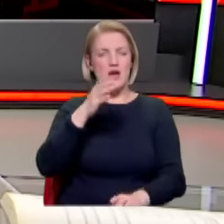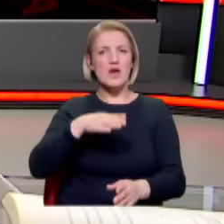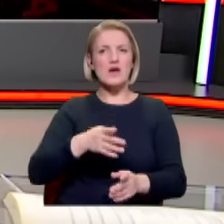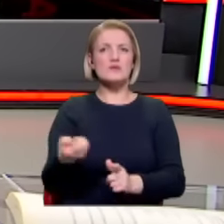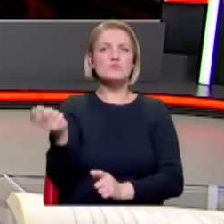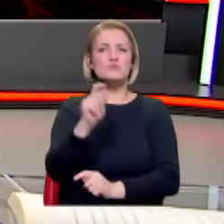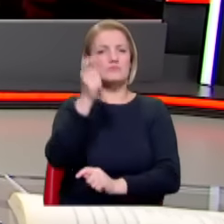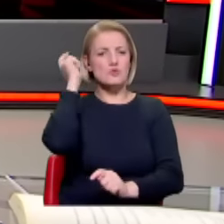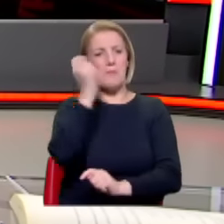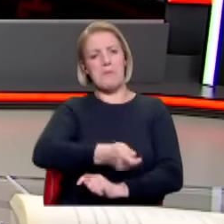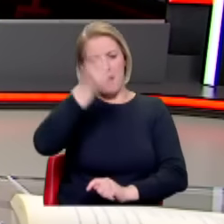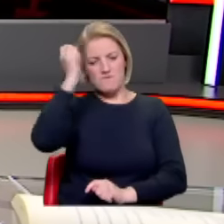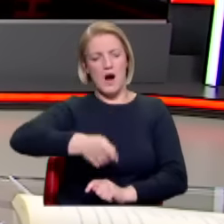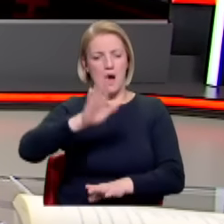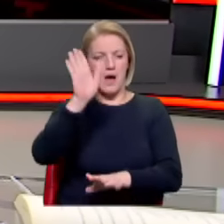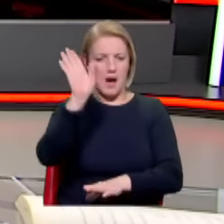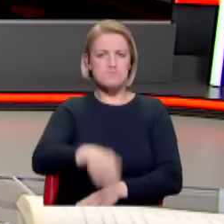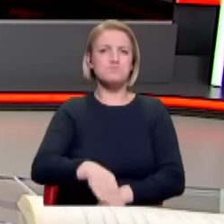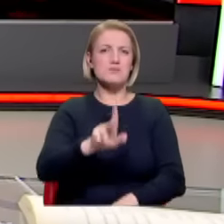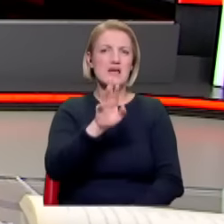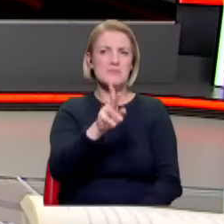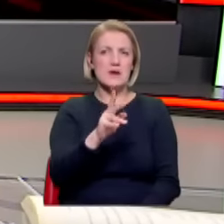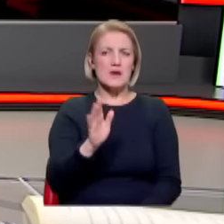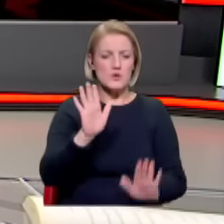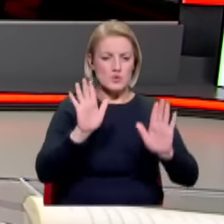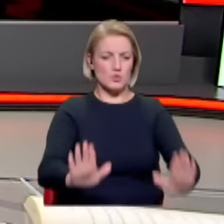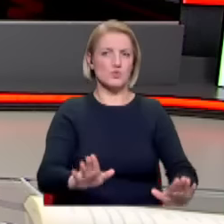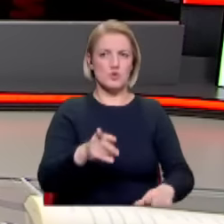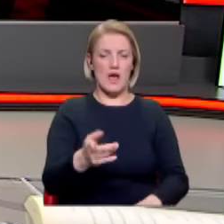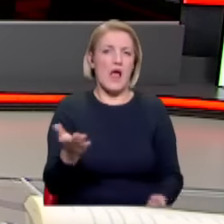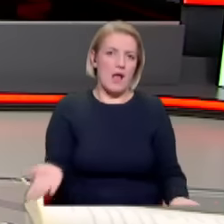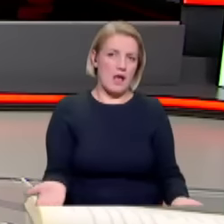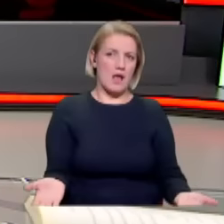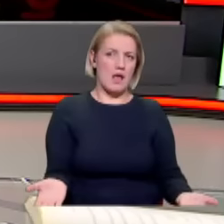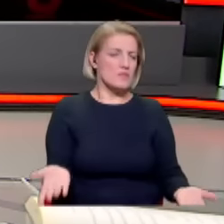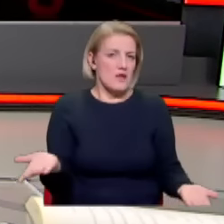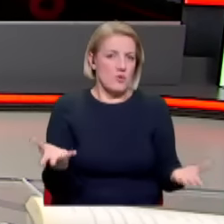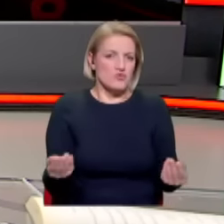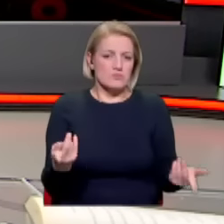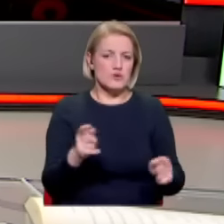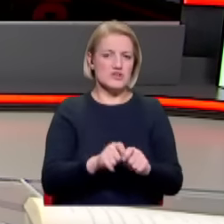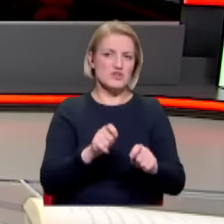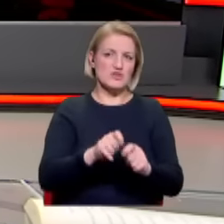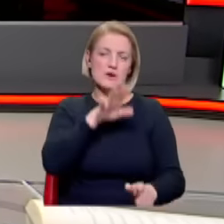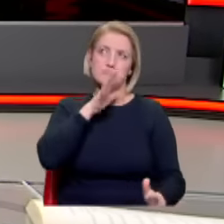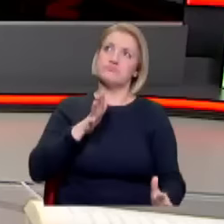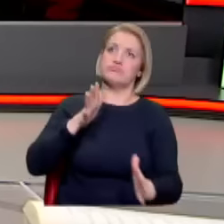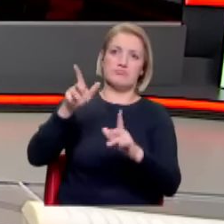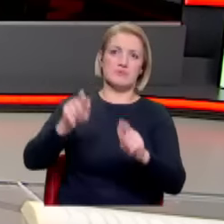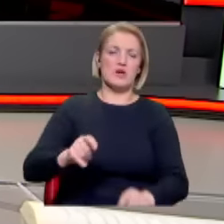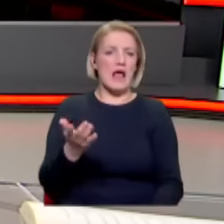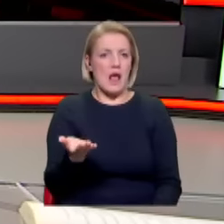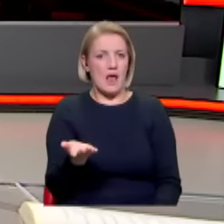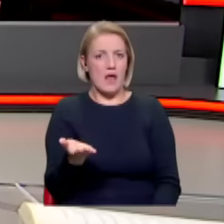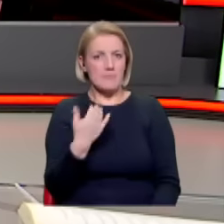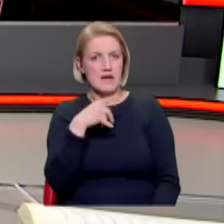yani adeta donduruyorsun neredeyse. Peki nasıl olacakmış? İhracat yapacakmışız. İyi de